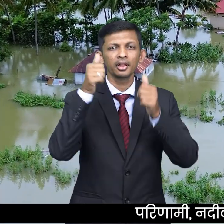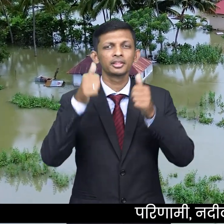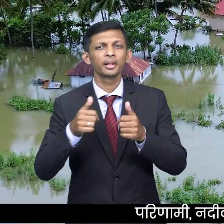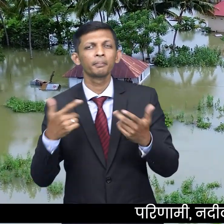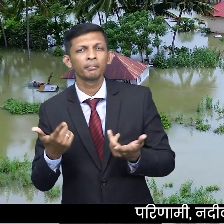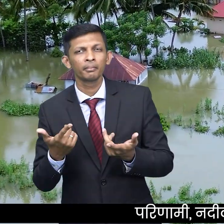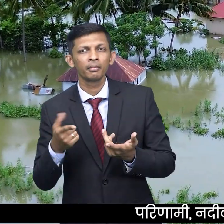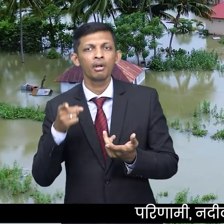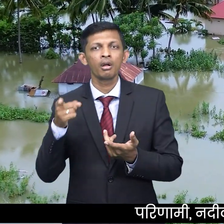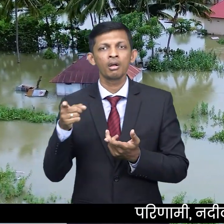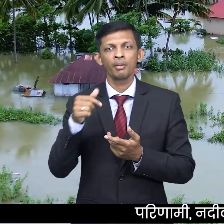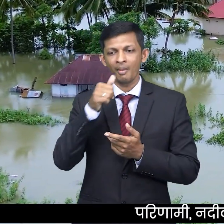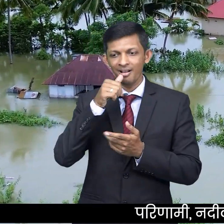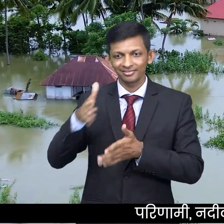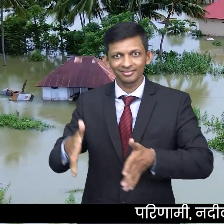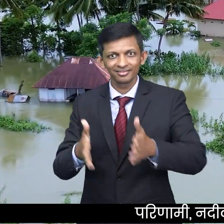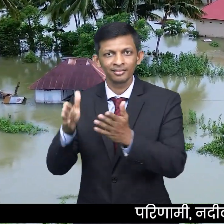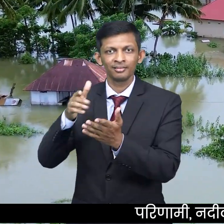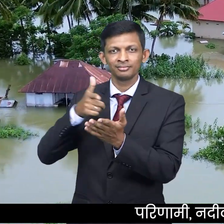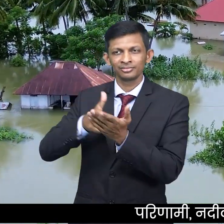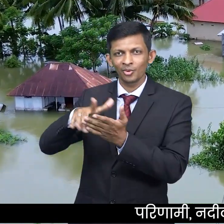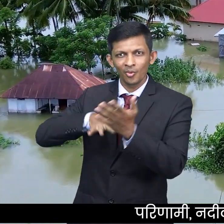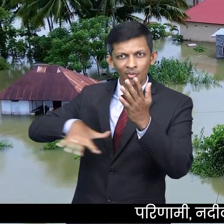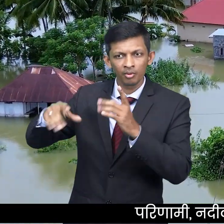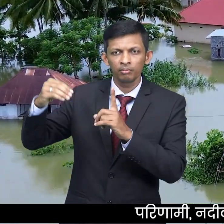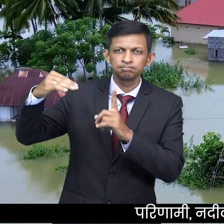परिणामी नदीकाठच्या गावांना त्याचा फटका बसतो.